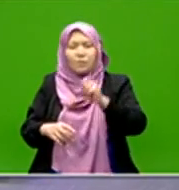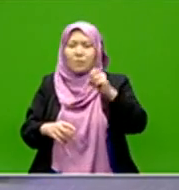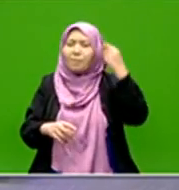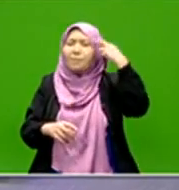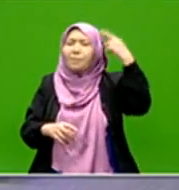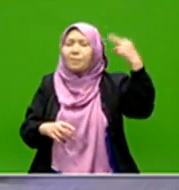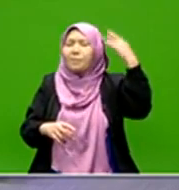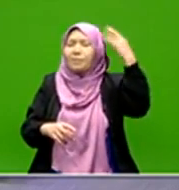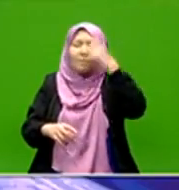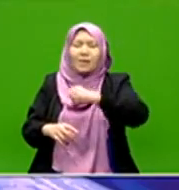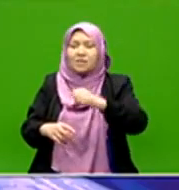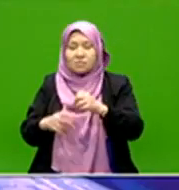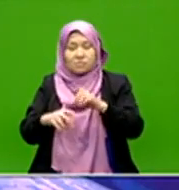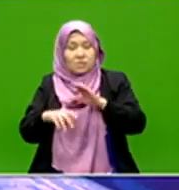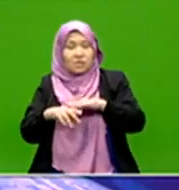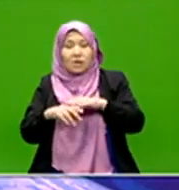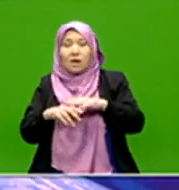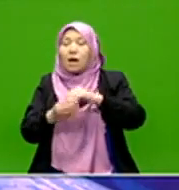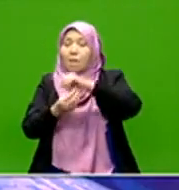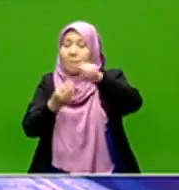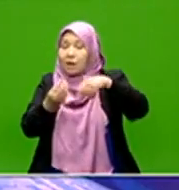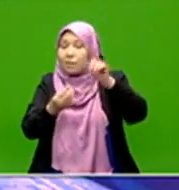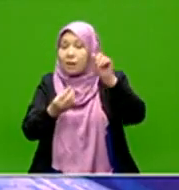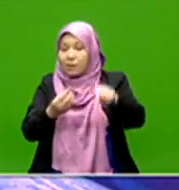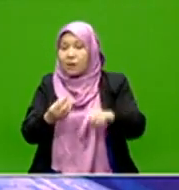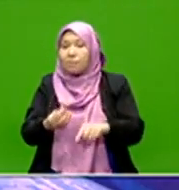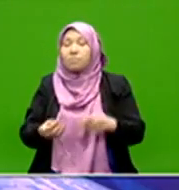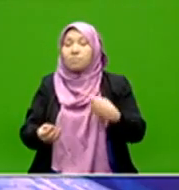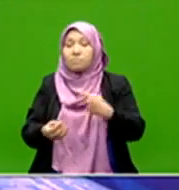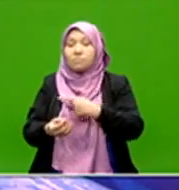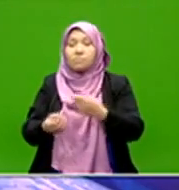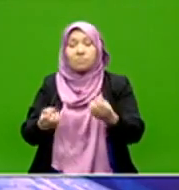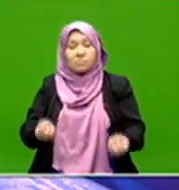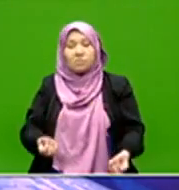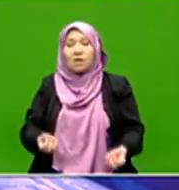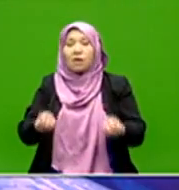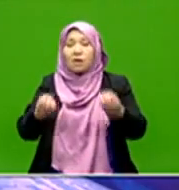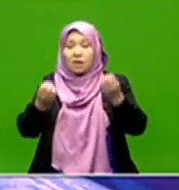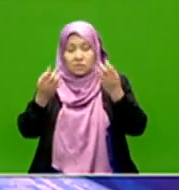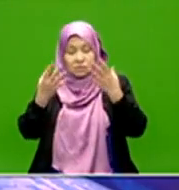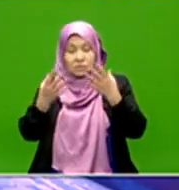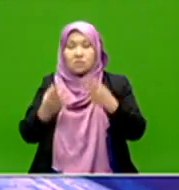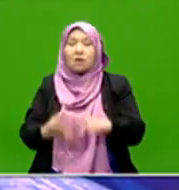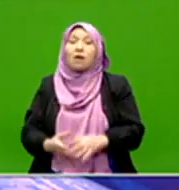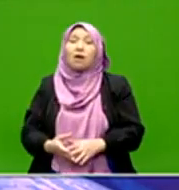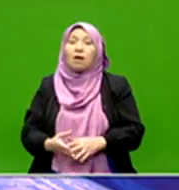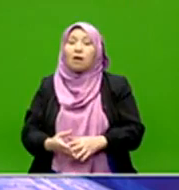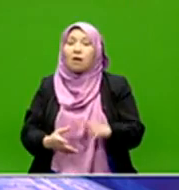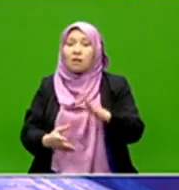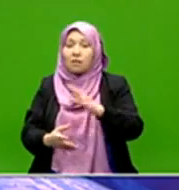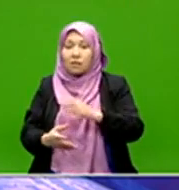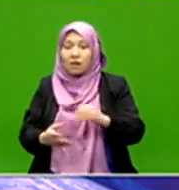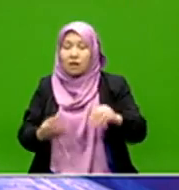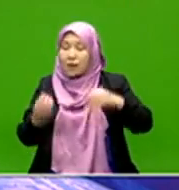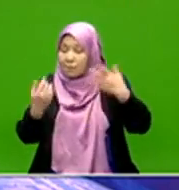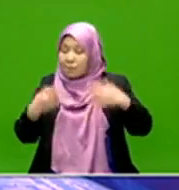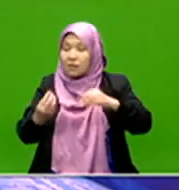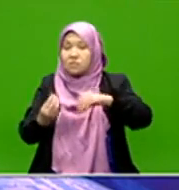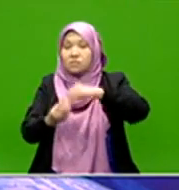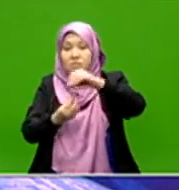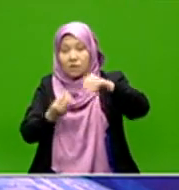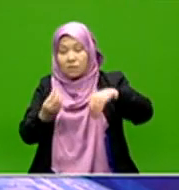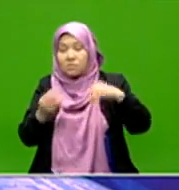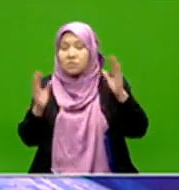ustaz. Kita rindu kat tanah suci ini, kita terbayang, kita terkenang lepas kita tawaf kita nak buat apa. Lepas tawaf kita solat